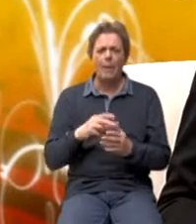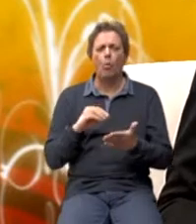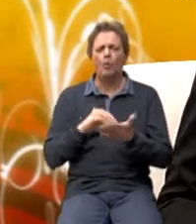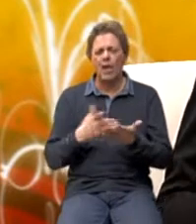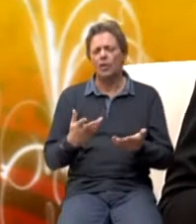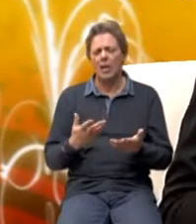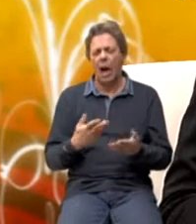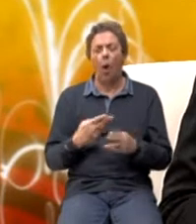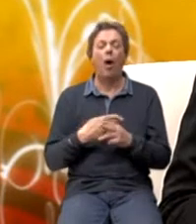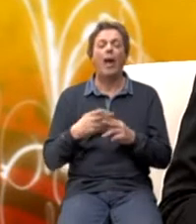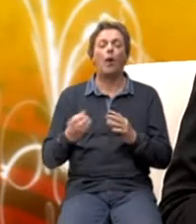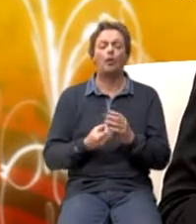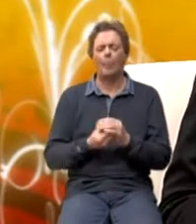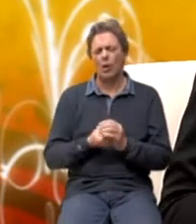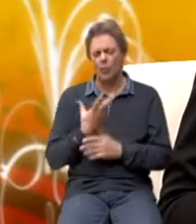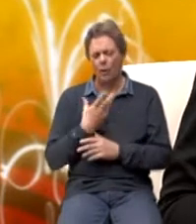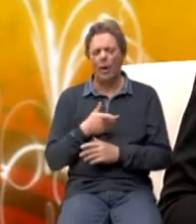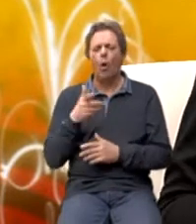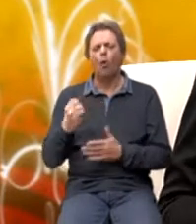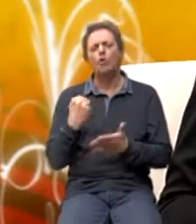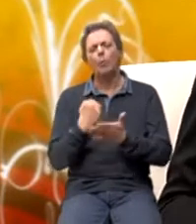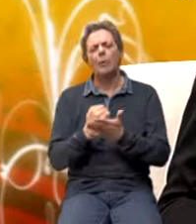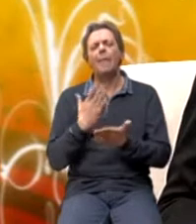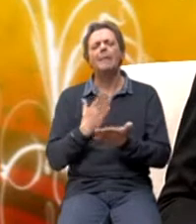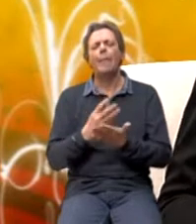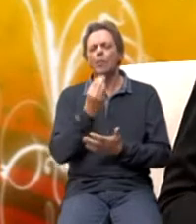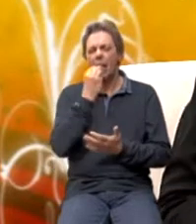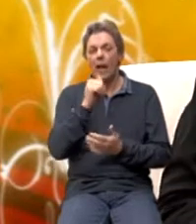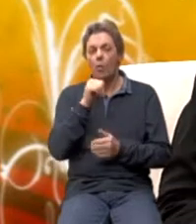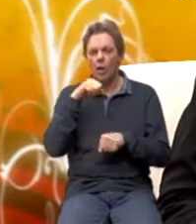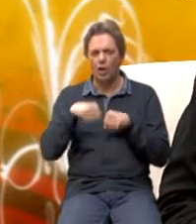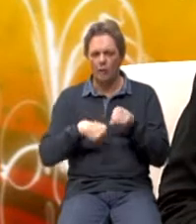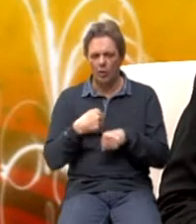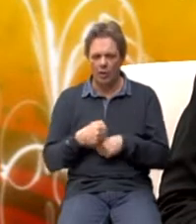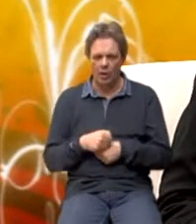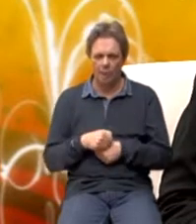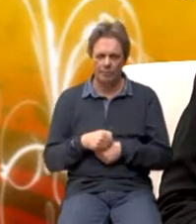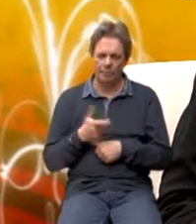ekološke proizvodnje. To znak se upotrebljava samo za hranu i hranu za životinje. Također, tim